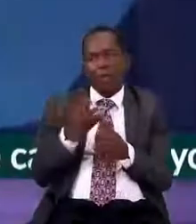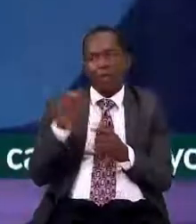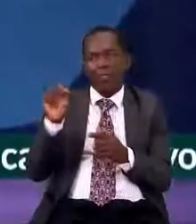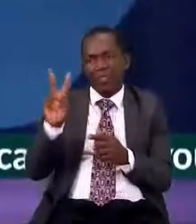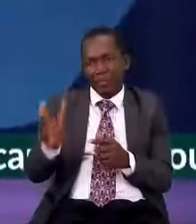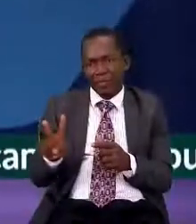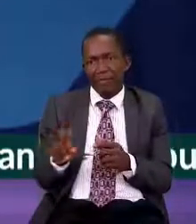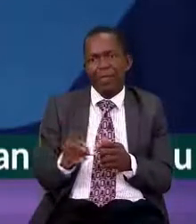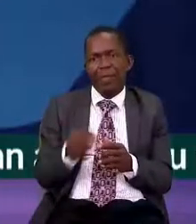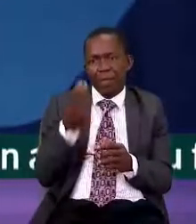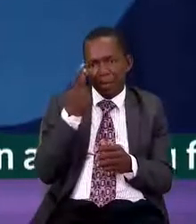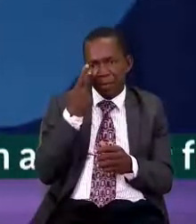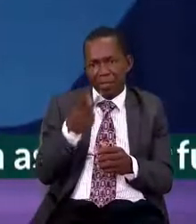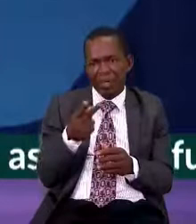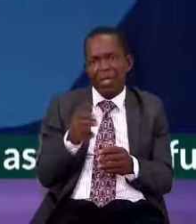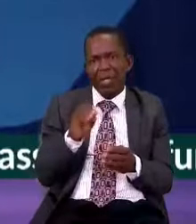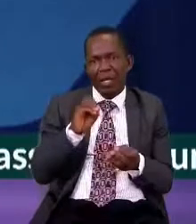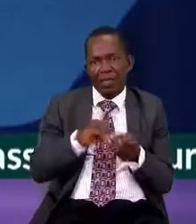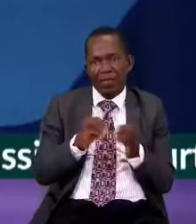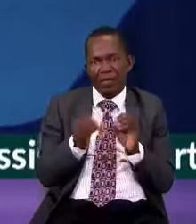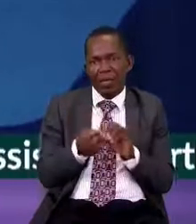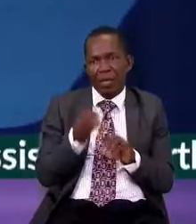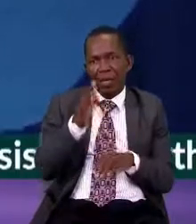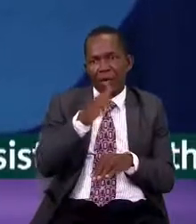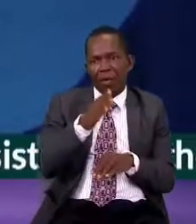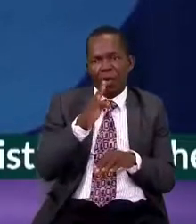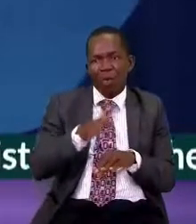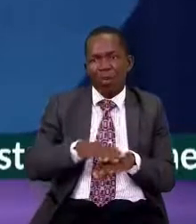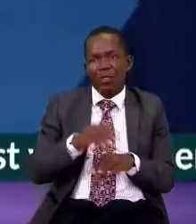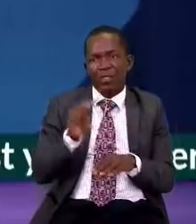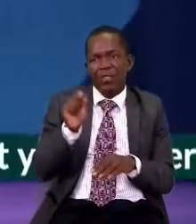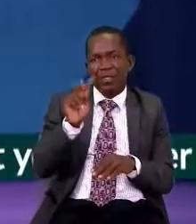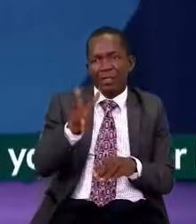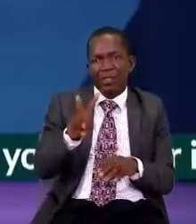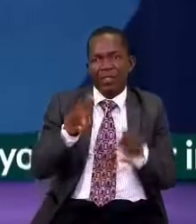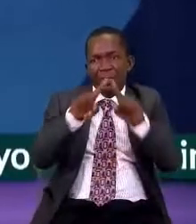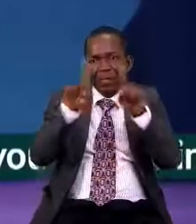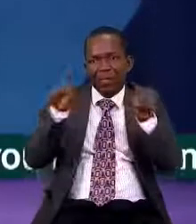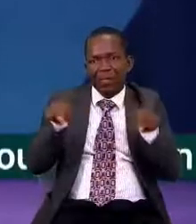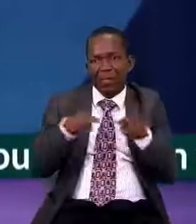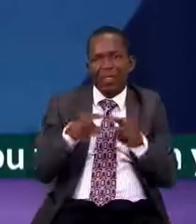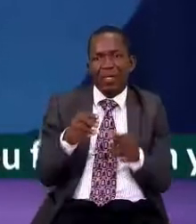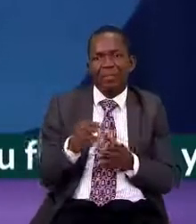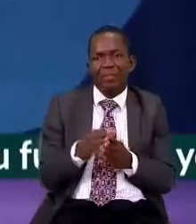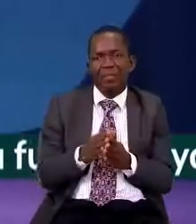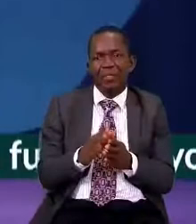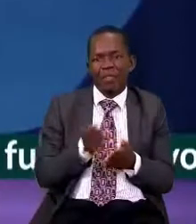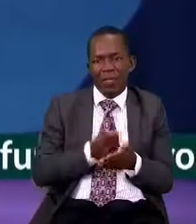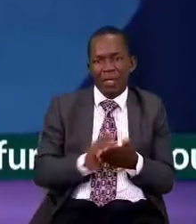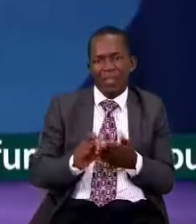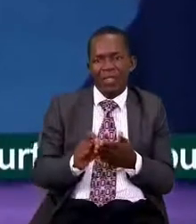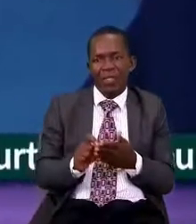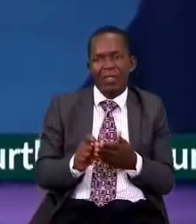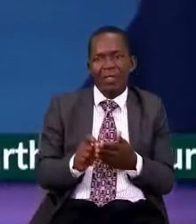moins, cliquez sur le lien et cela vous conduira à un formulaire que vous allez remplir